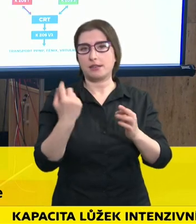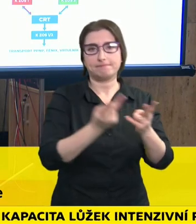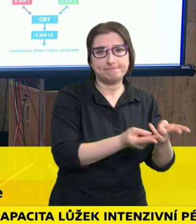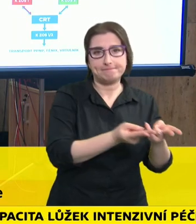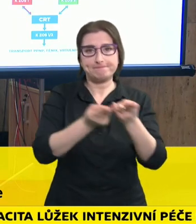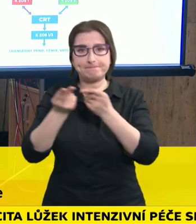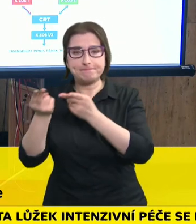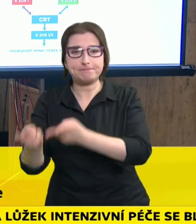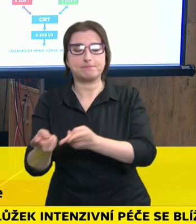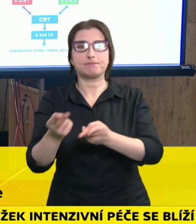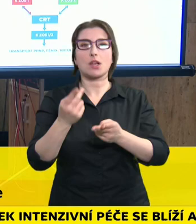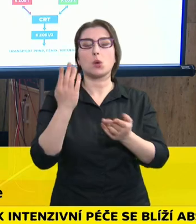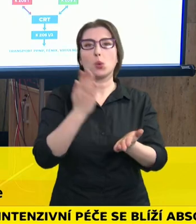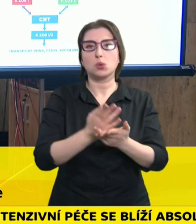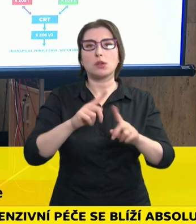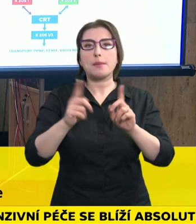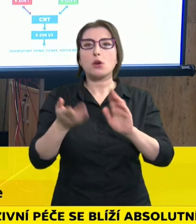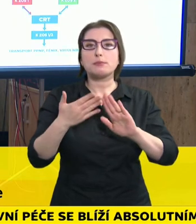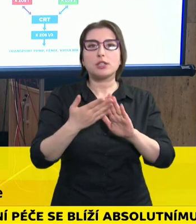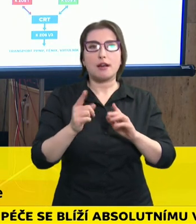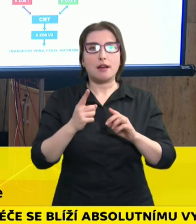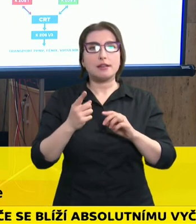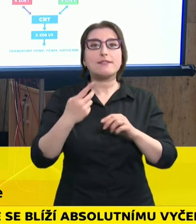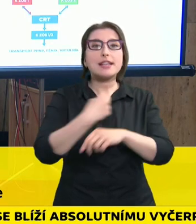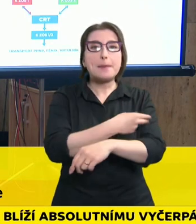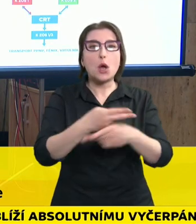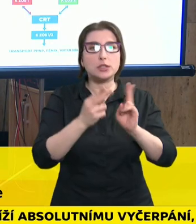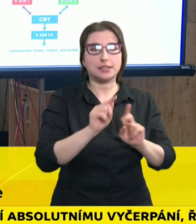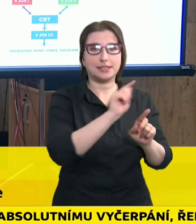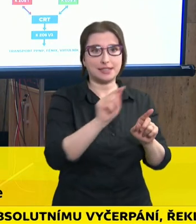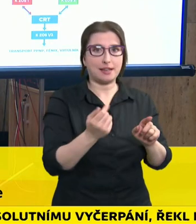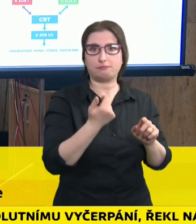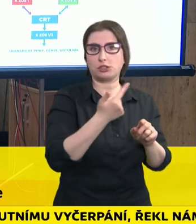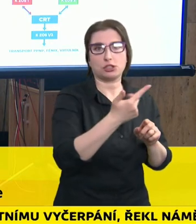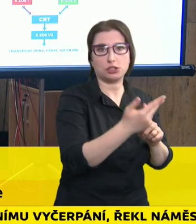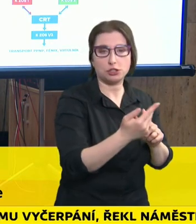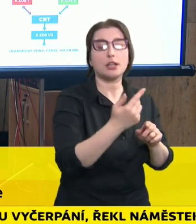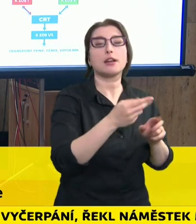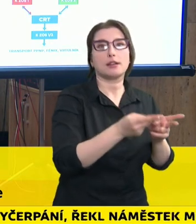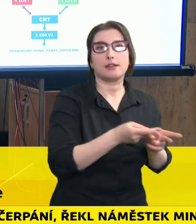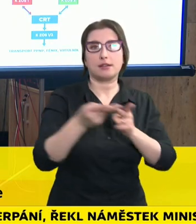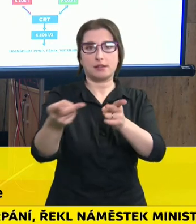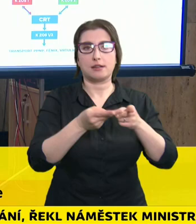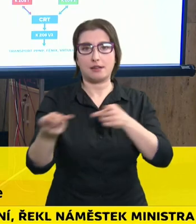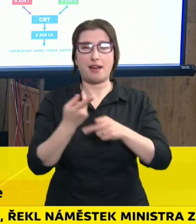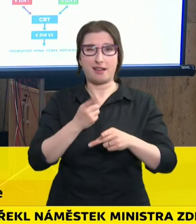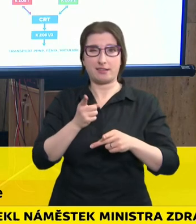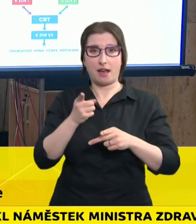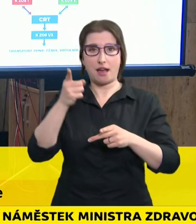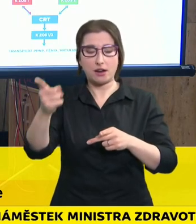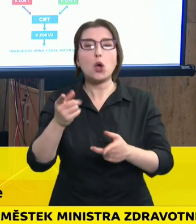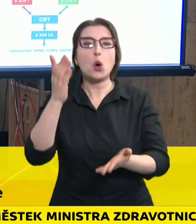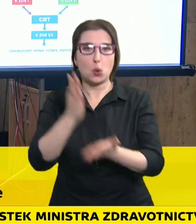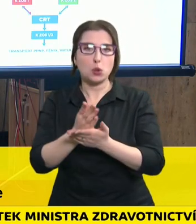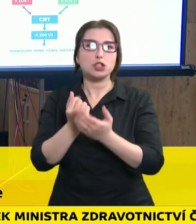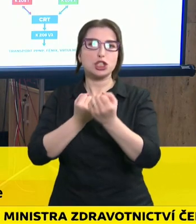transporty rozšiřují na větší počet nemocných do vzdálených nemocnic, tak nastupuje role centrálního